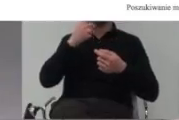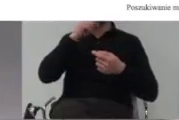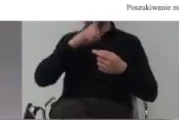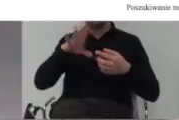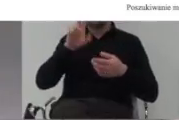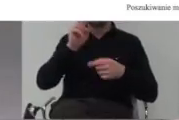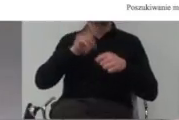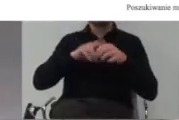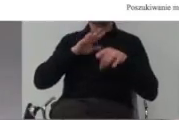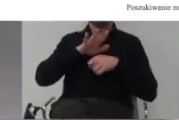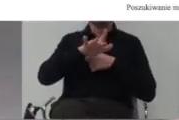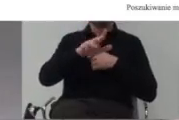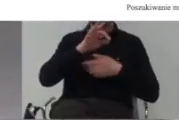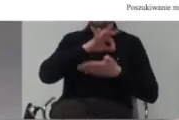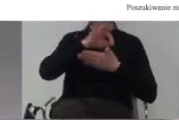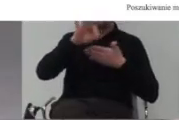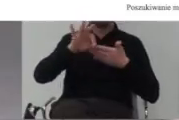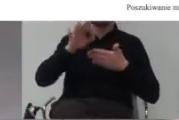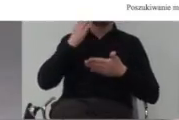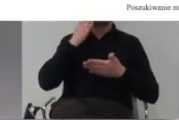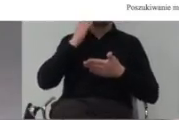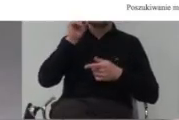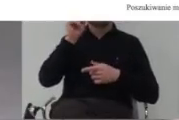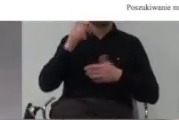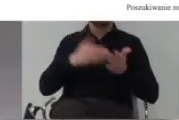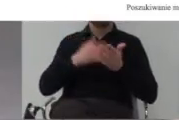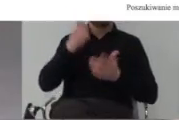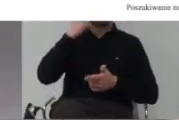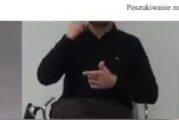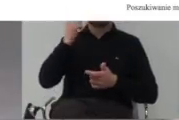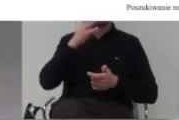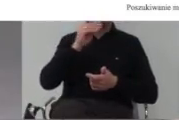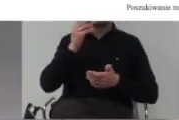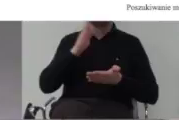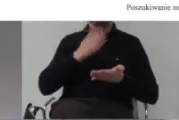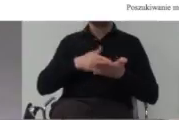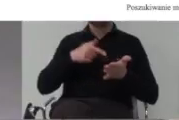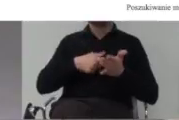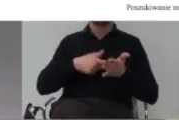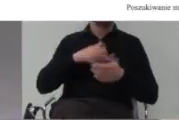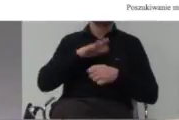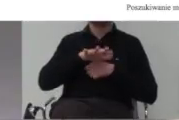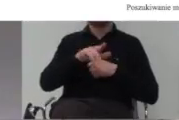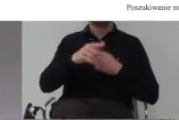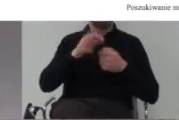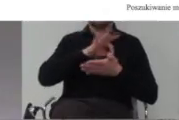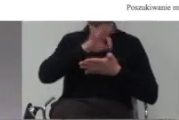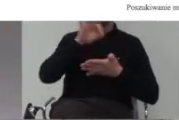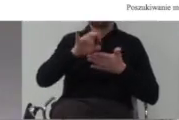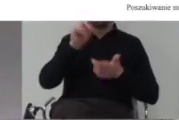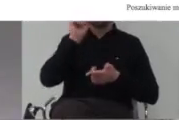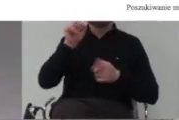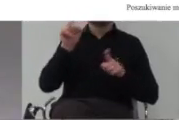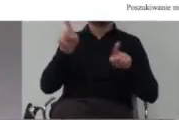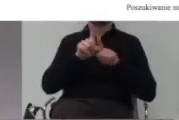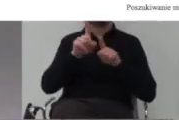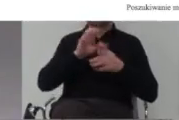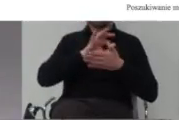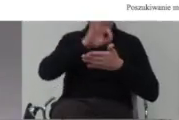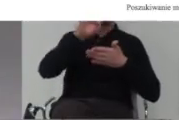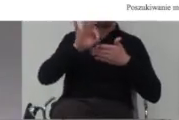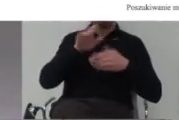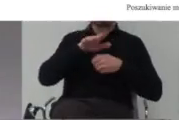zależności społeczne, ekonomiczne, historyczne, które kształtują architekturę mieszkaniową. Należy jednak pamiętać, że to nie